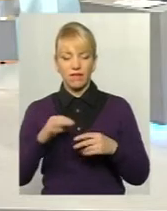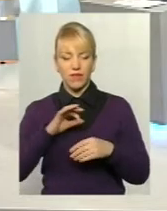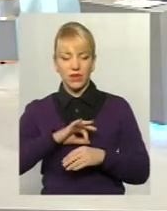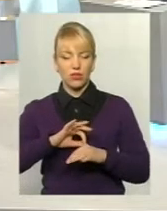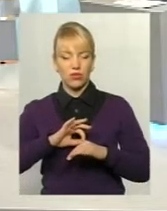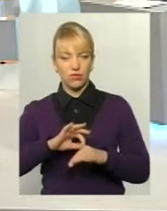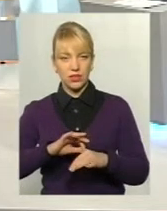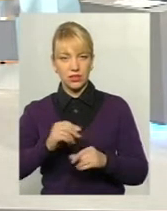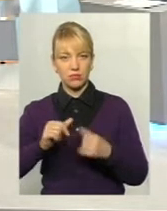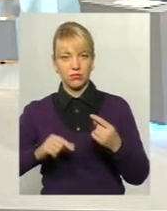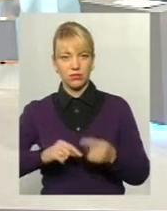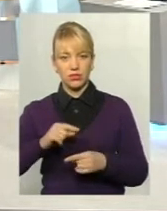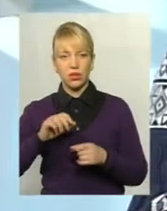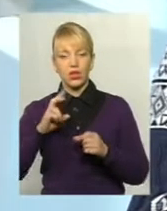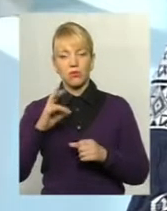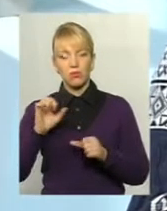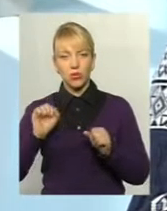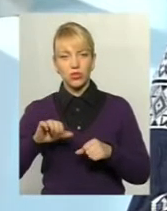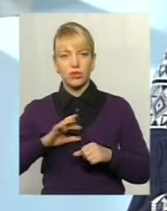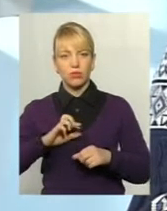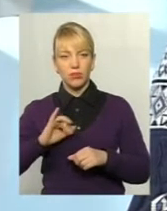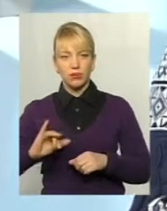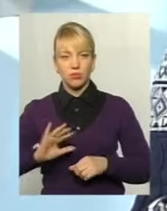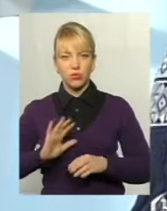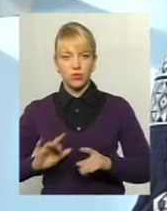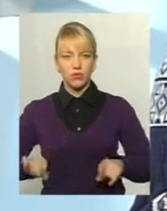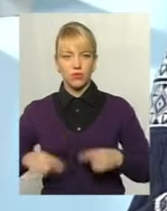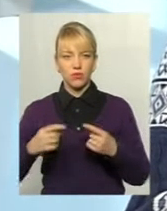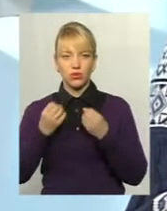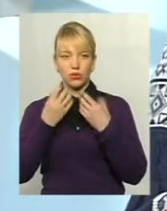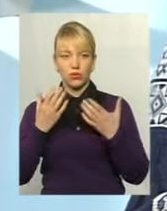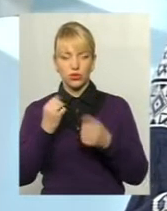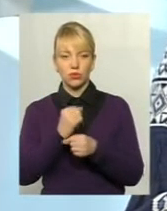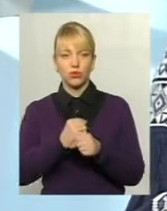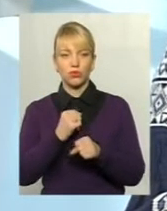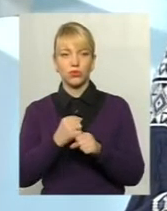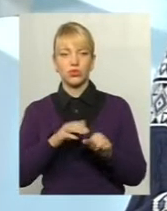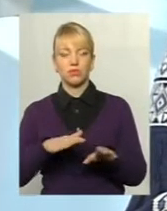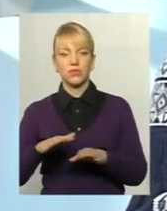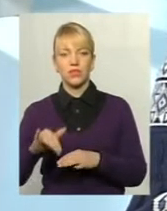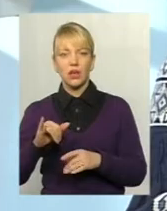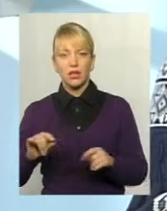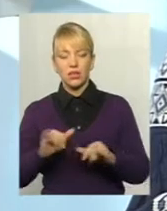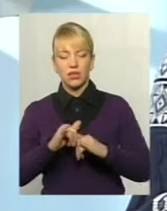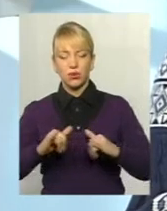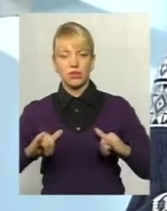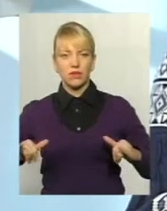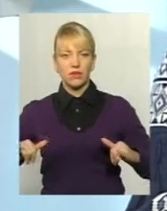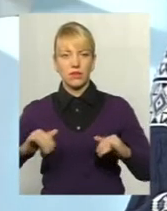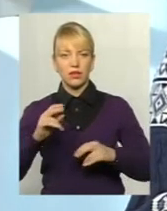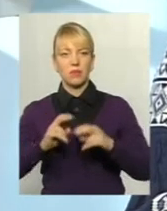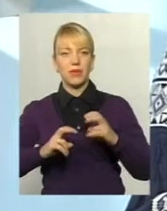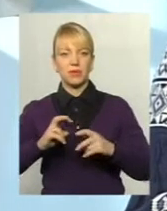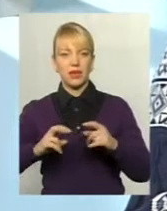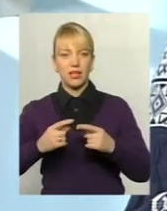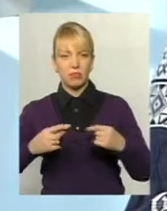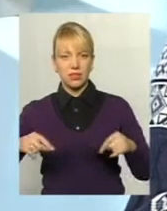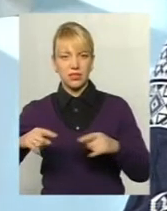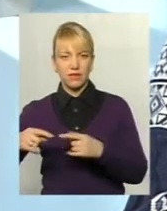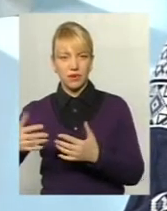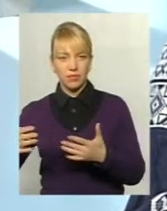сторони можна було би створювати хороші робочі місця і розвивати певні підприємства. З огляду